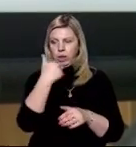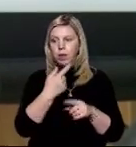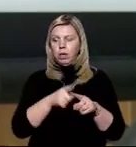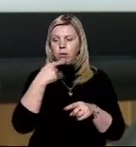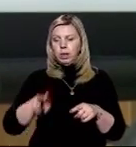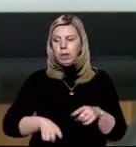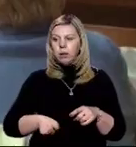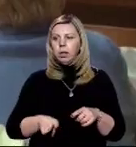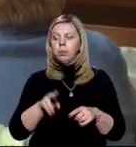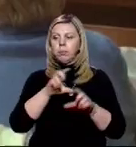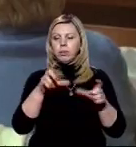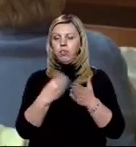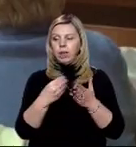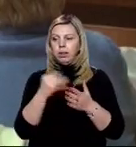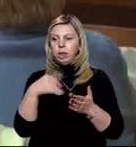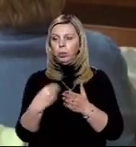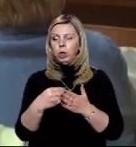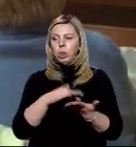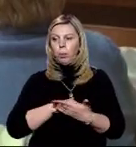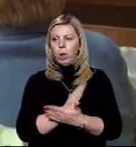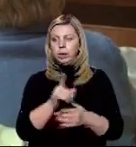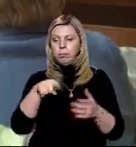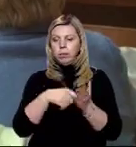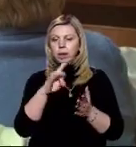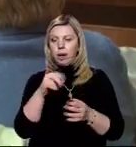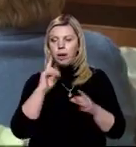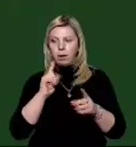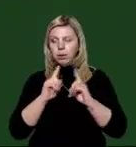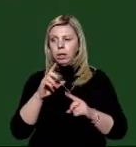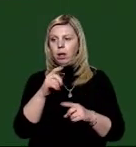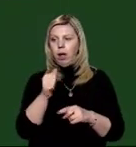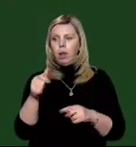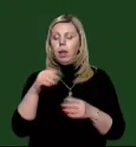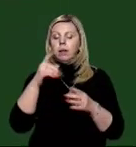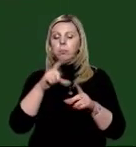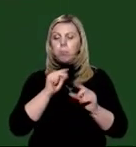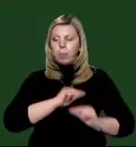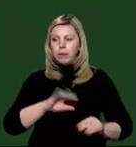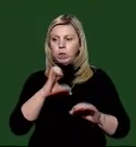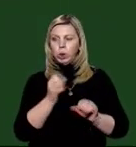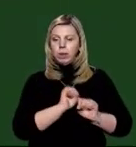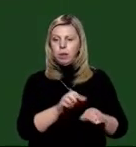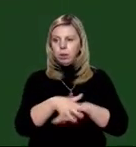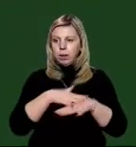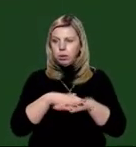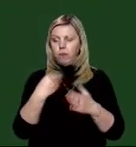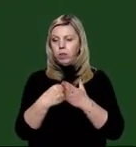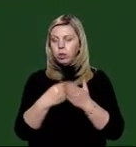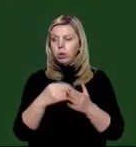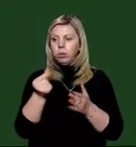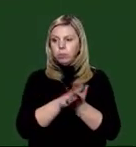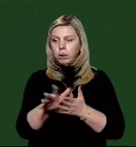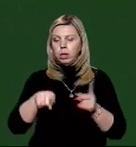каже директорка Департаменту фінансів і бюджетної політики міськради Олеся Гах. Департамент праці та соцзахисту населення